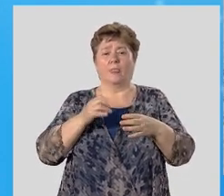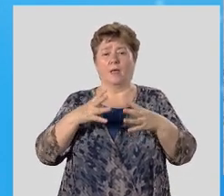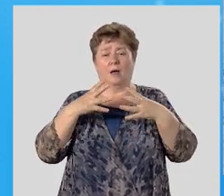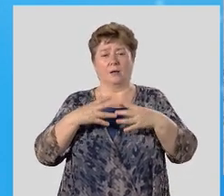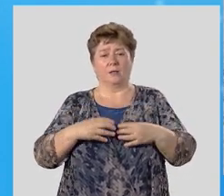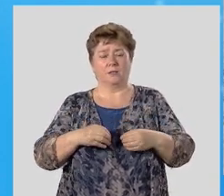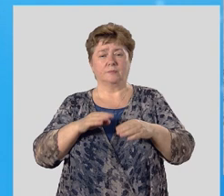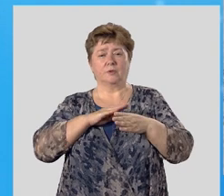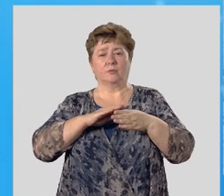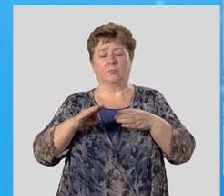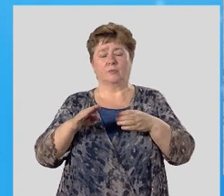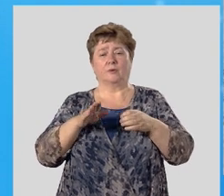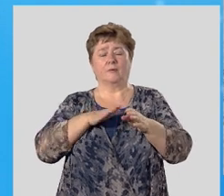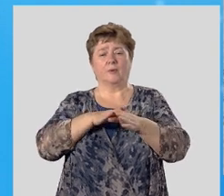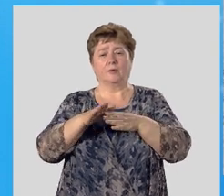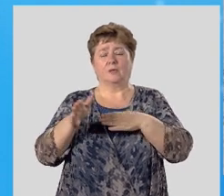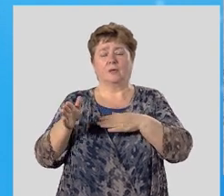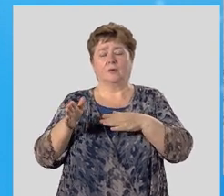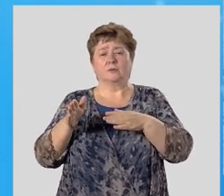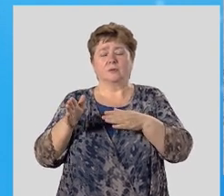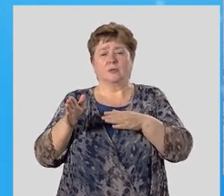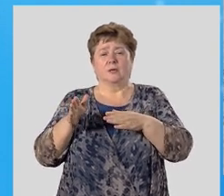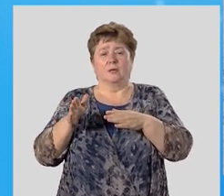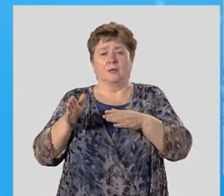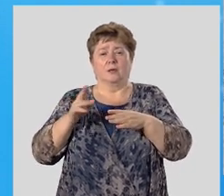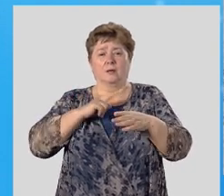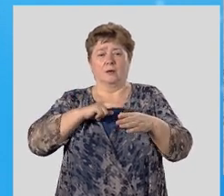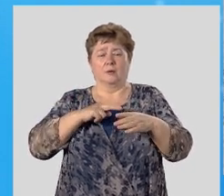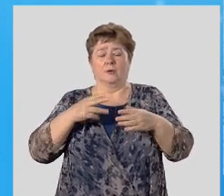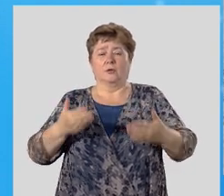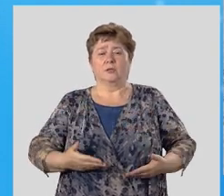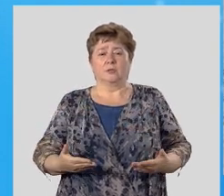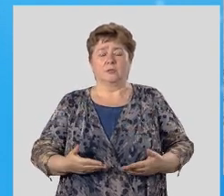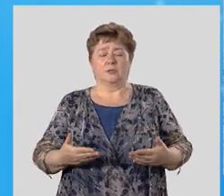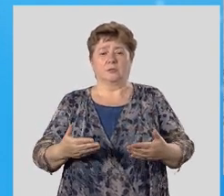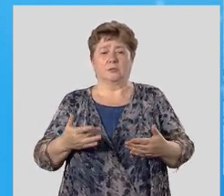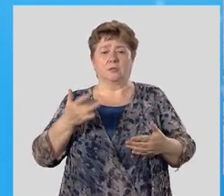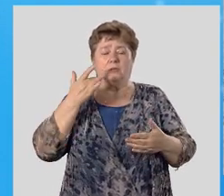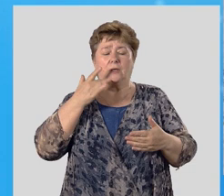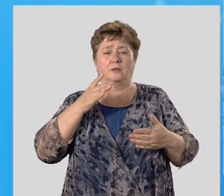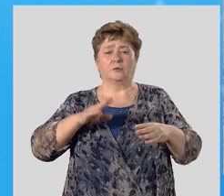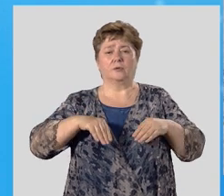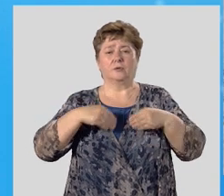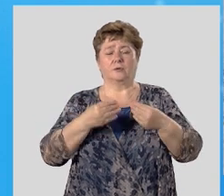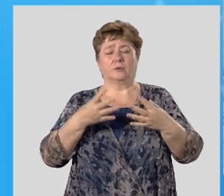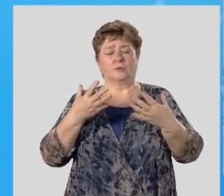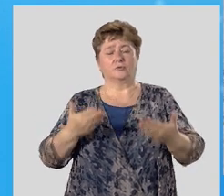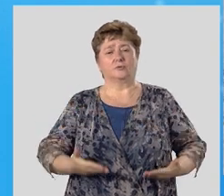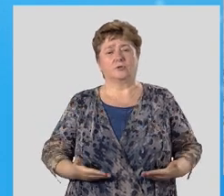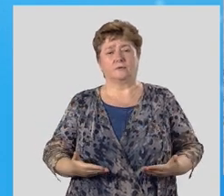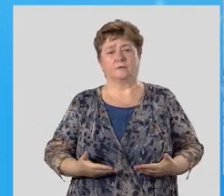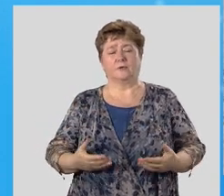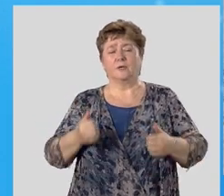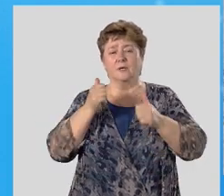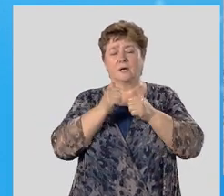организменном уровне протекают процессы жизнедеятельности, которые обеспечивают